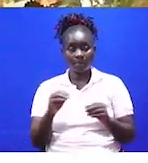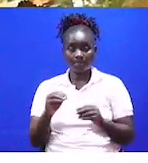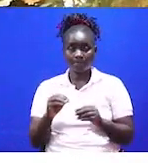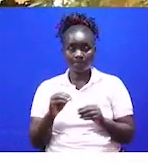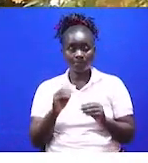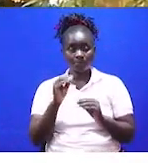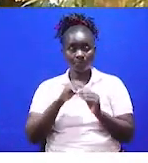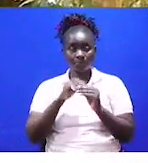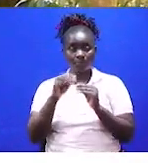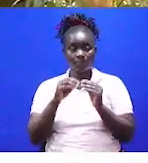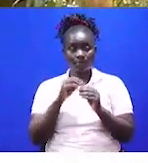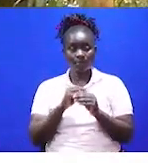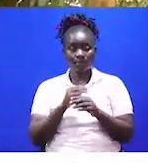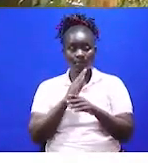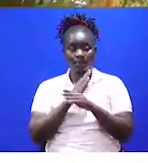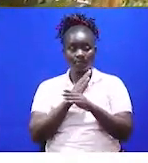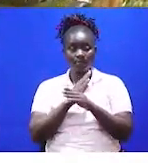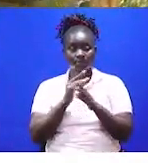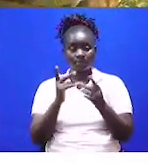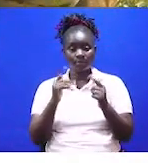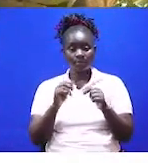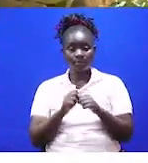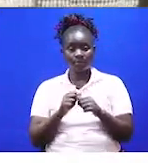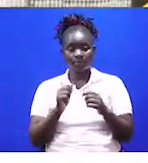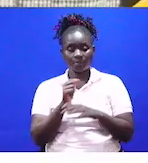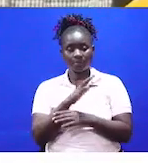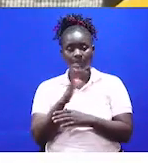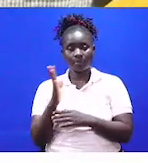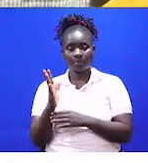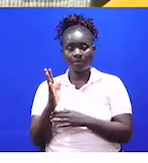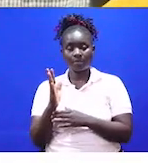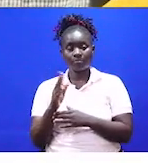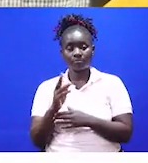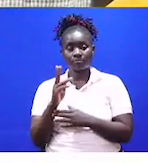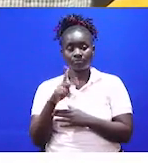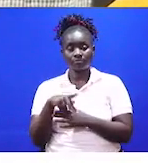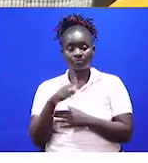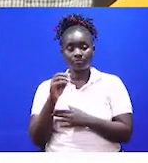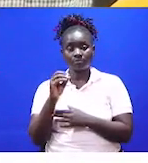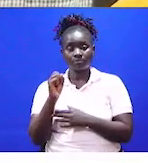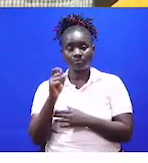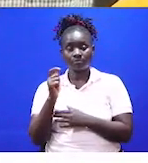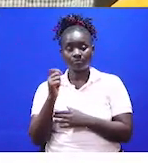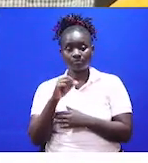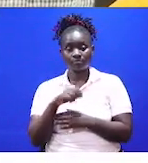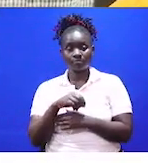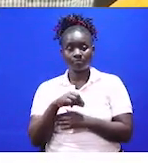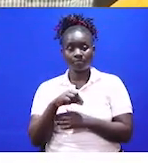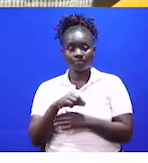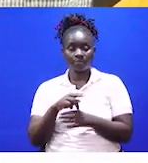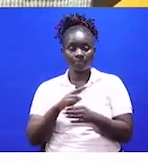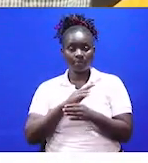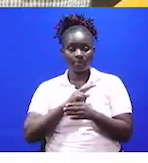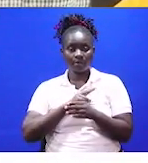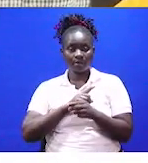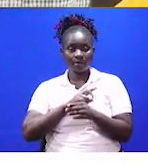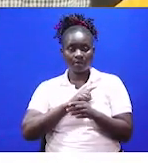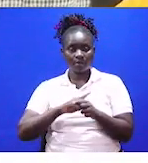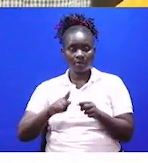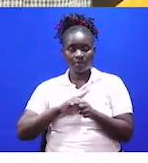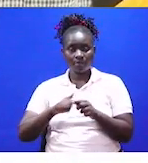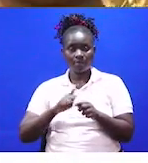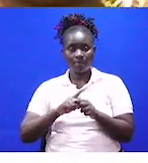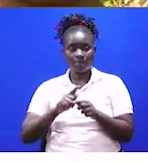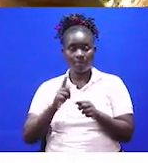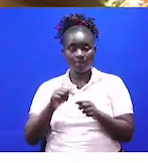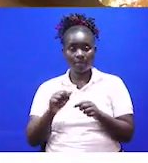matapoli nara, ato kusinyukuru usima. Emete yonsi ato kuputra chipo stine, emete tuwasinyukuru usima. Na wana chingini ato simigete, tuwasinyukuru usima, senge ncho